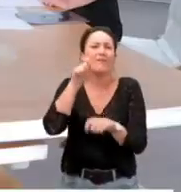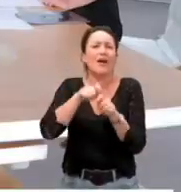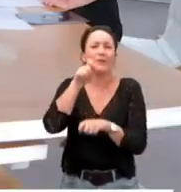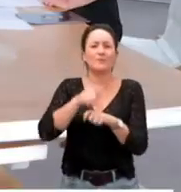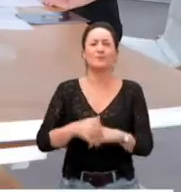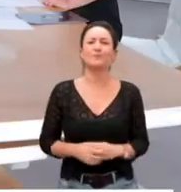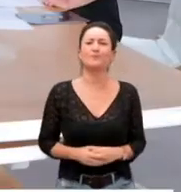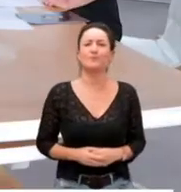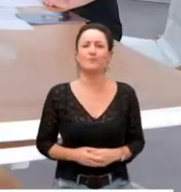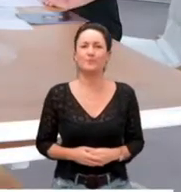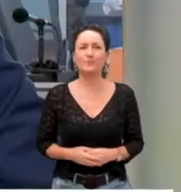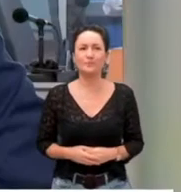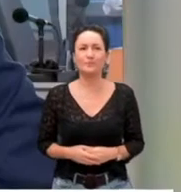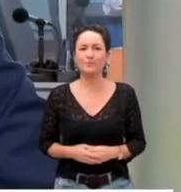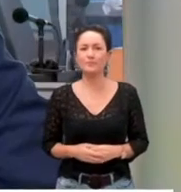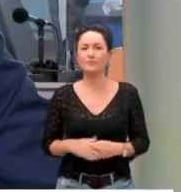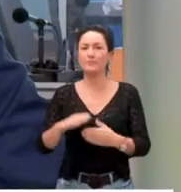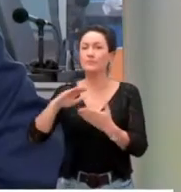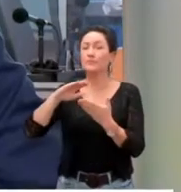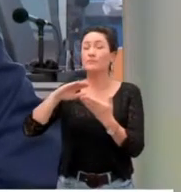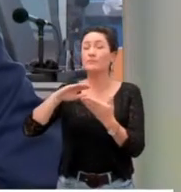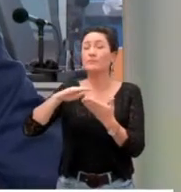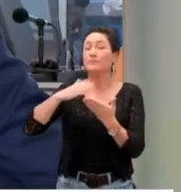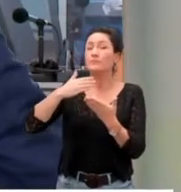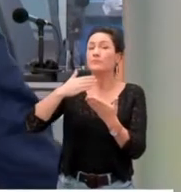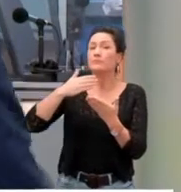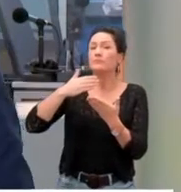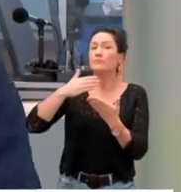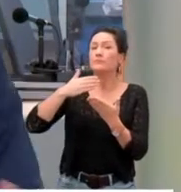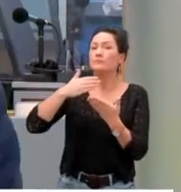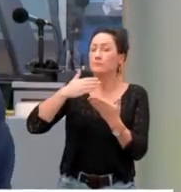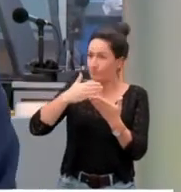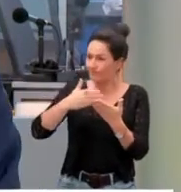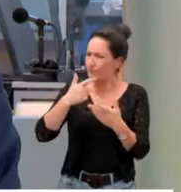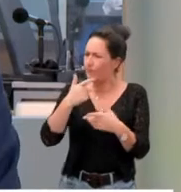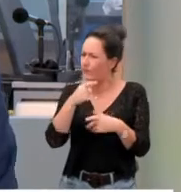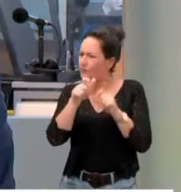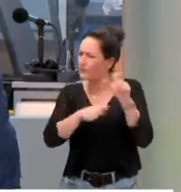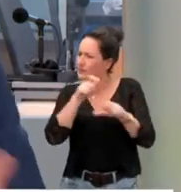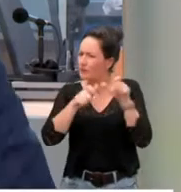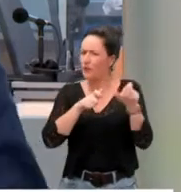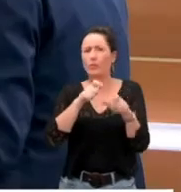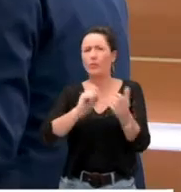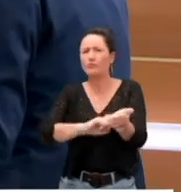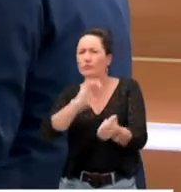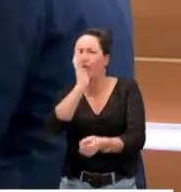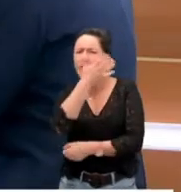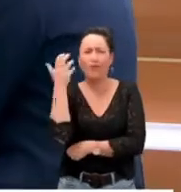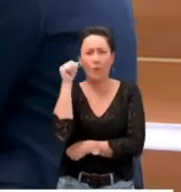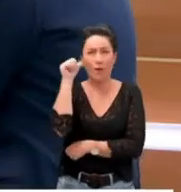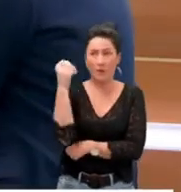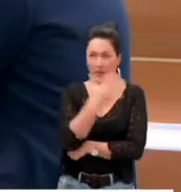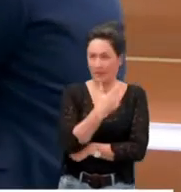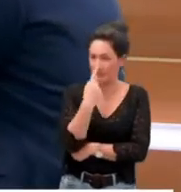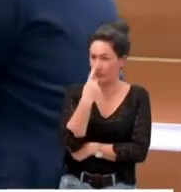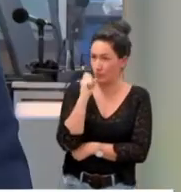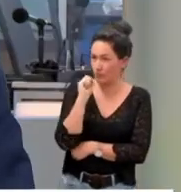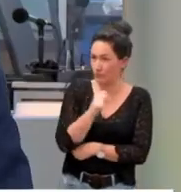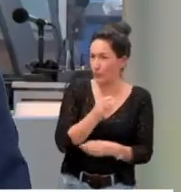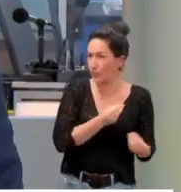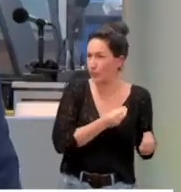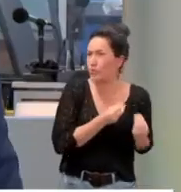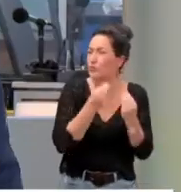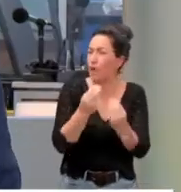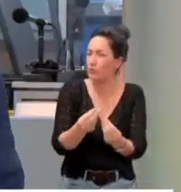Jean-Claude Beaujour, est-ce que l'électorat afro-américain peut faire basculer ce scrutin en votant davantage peut-être